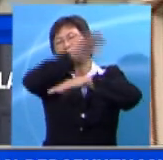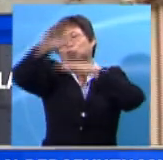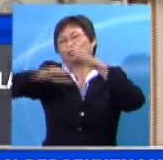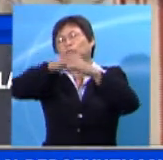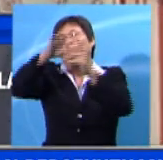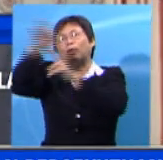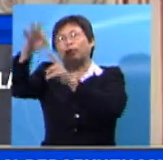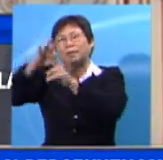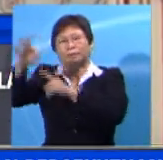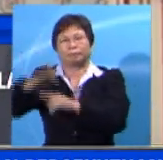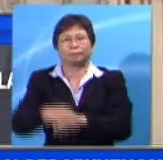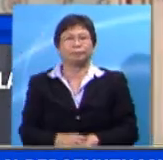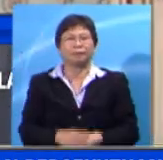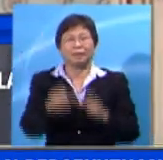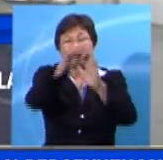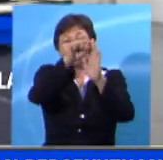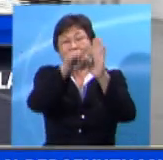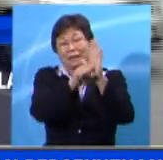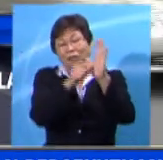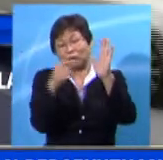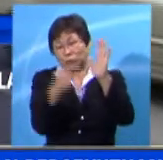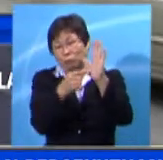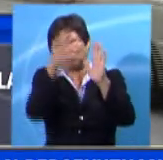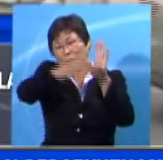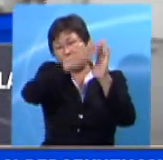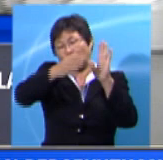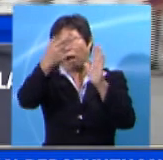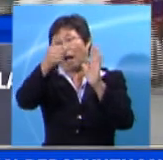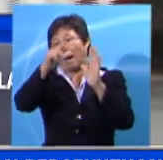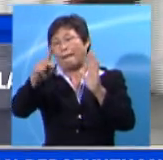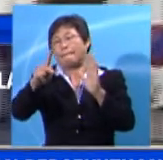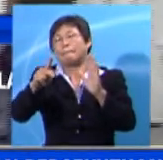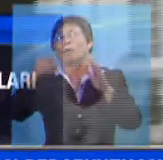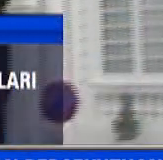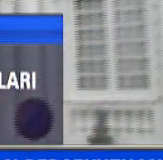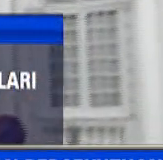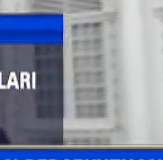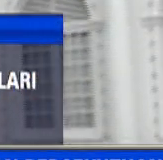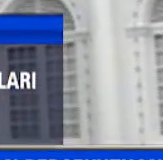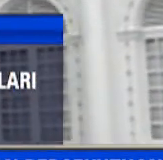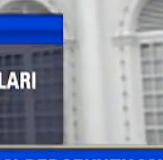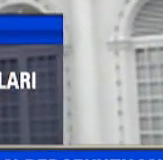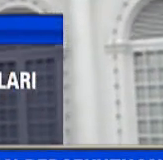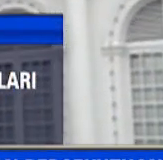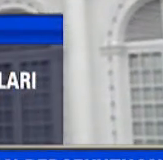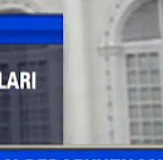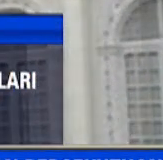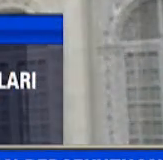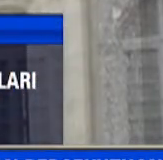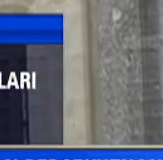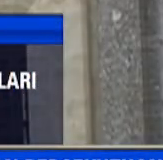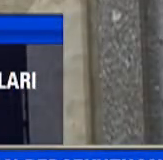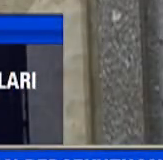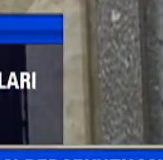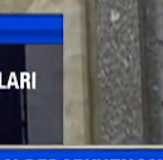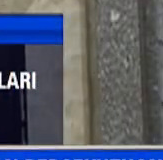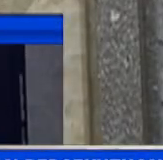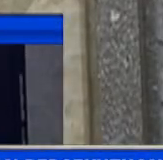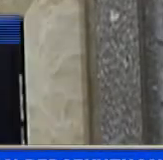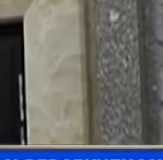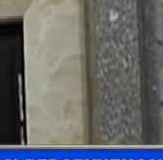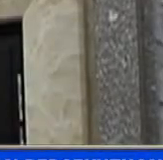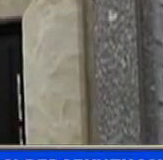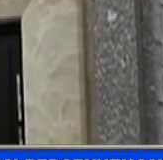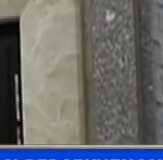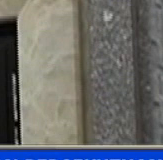Pulau Pinang seksyen terbabit memansuhkan hak badan perundangan negeri untuk mengadakan pemilihan kerajaan tempatan di negeri-negeri